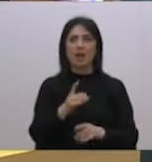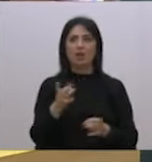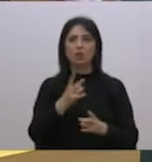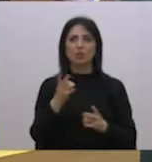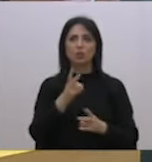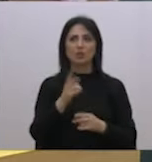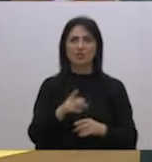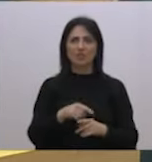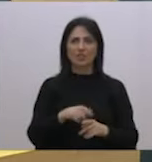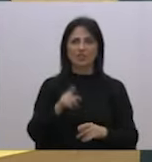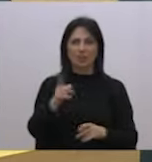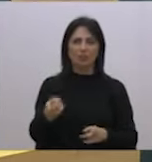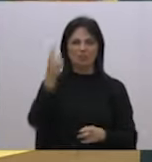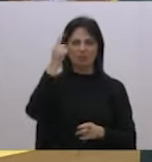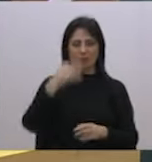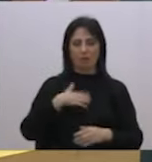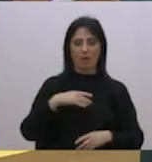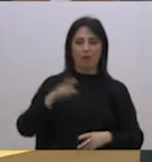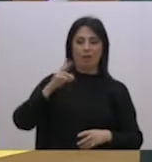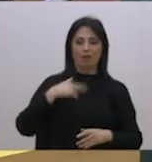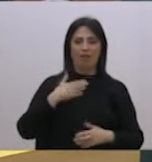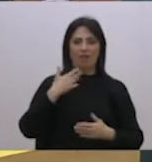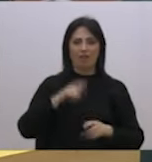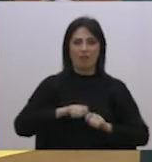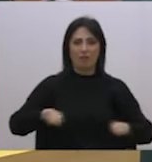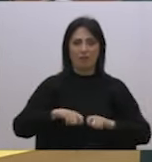zeu, uite, tama sa ați, eu sunt ai, uite, mesia.